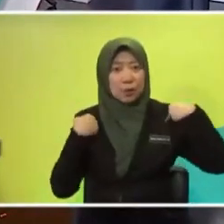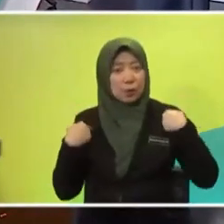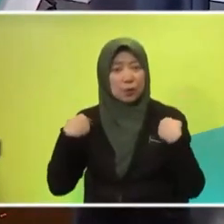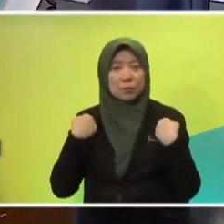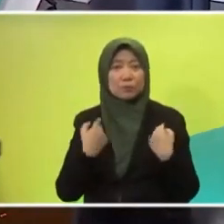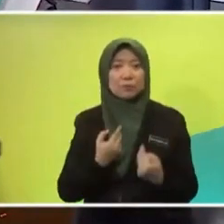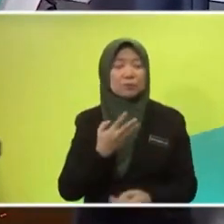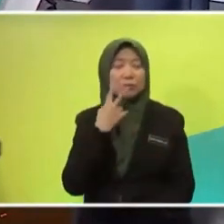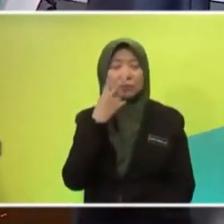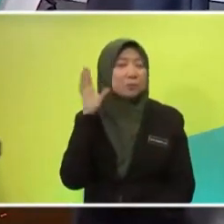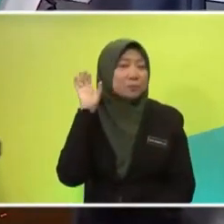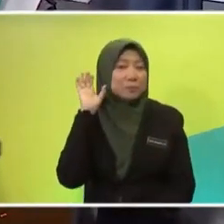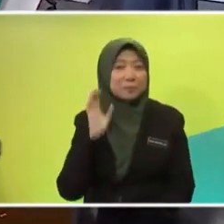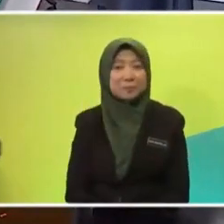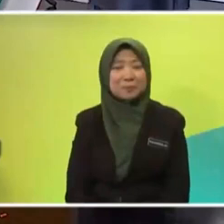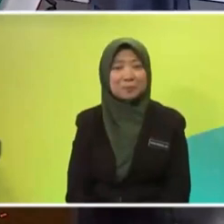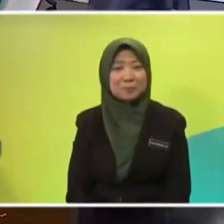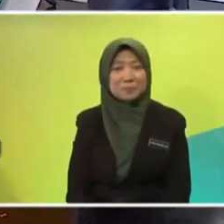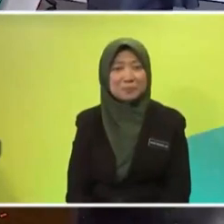bunyi seterusnya adik-adik.